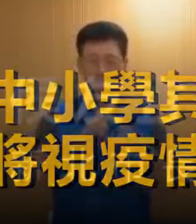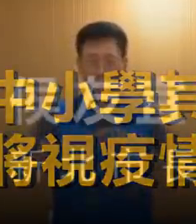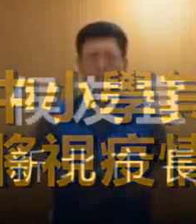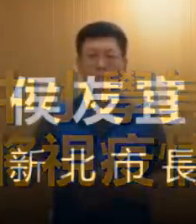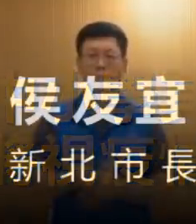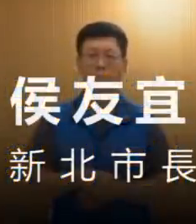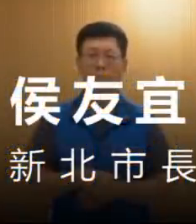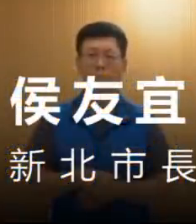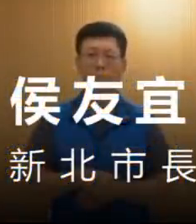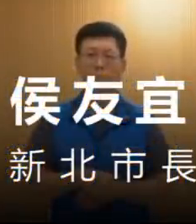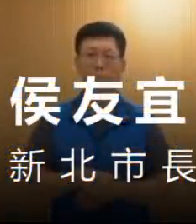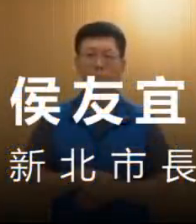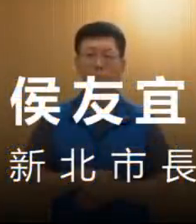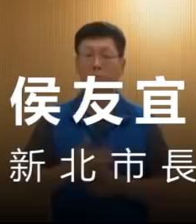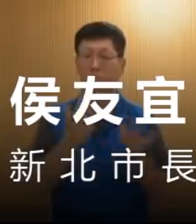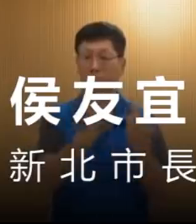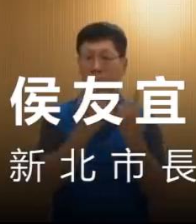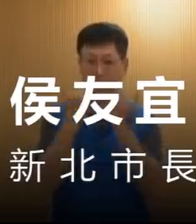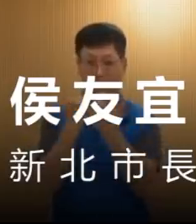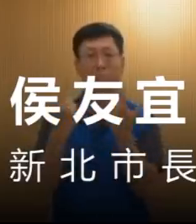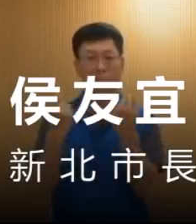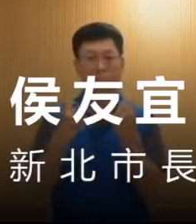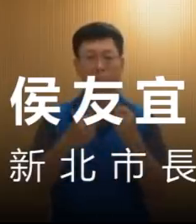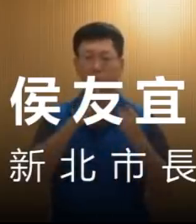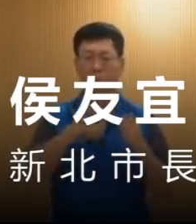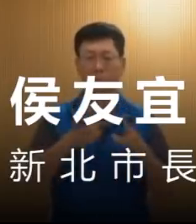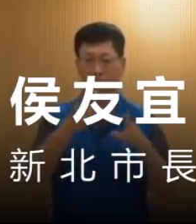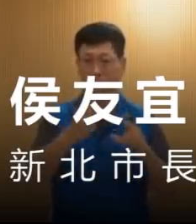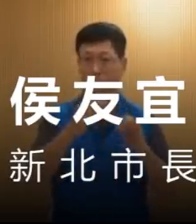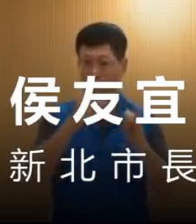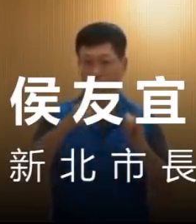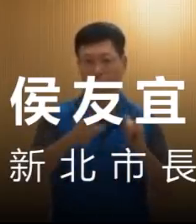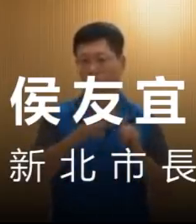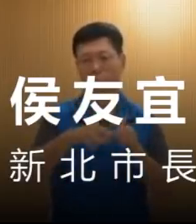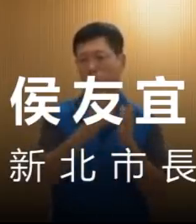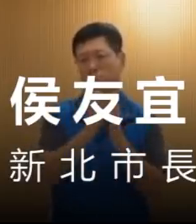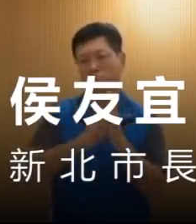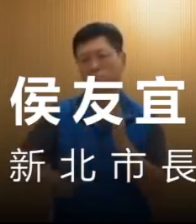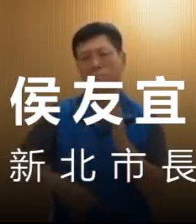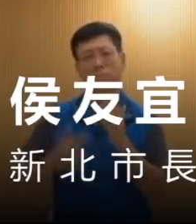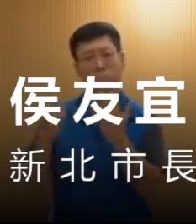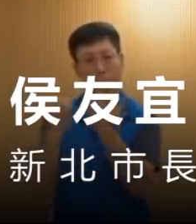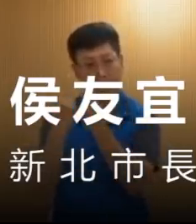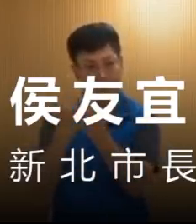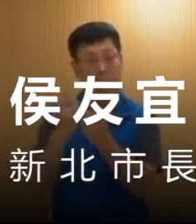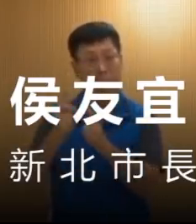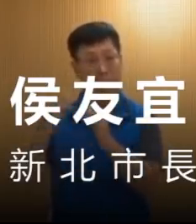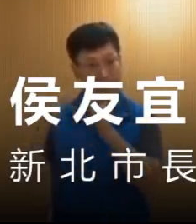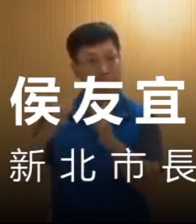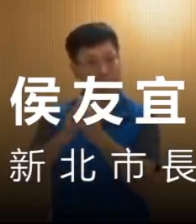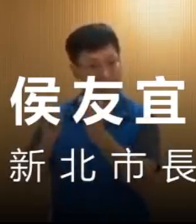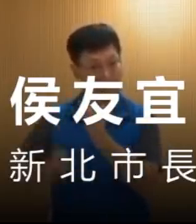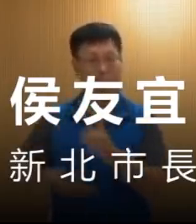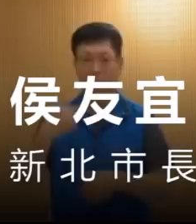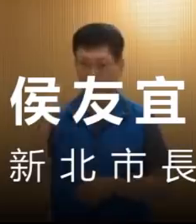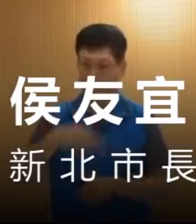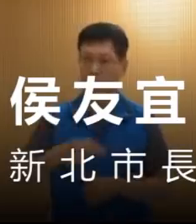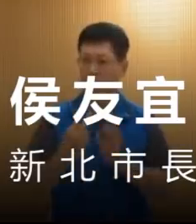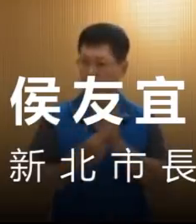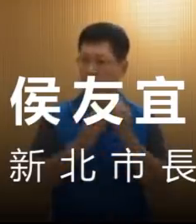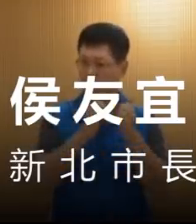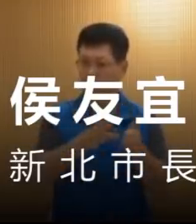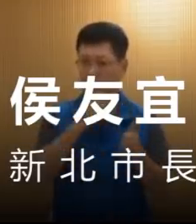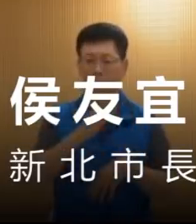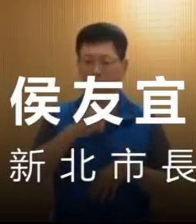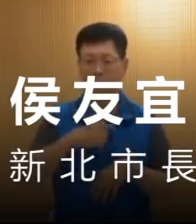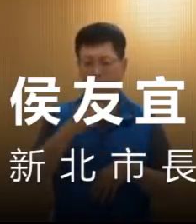定。双北都已经取消公祭，尤其新北市不但取消公祭，我特别要做人流